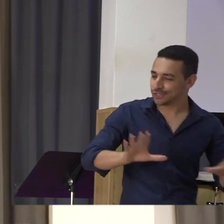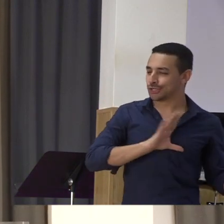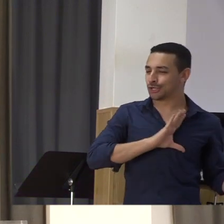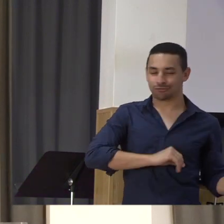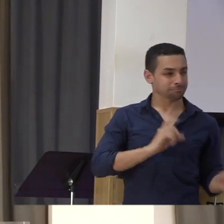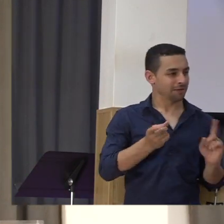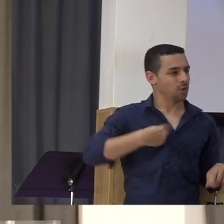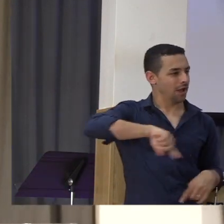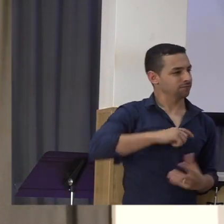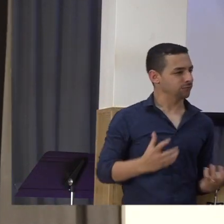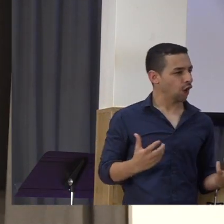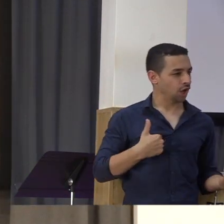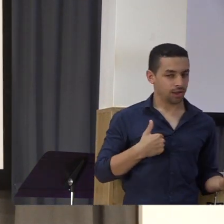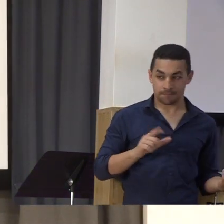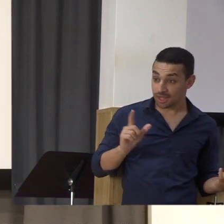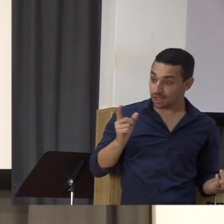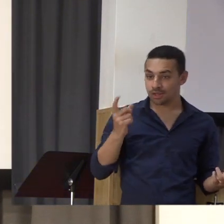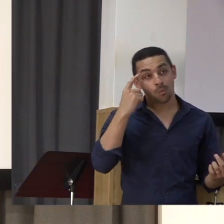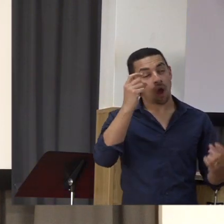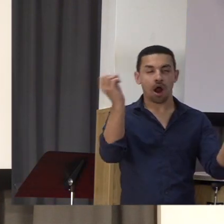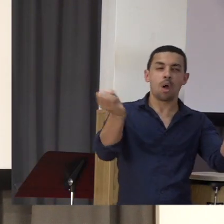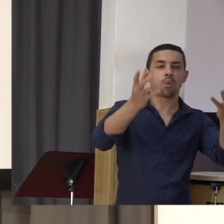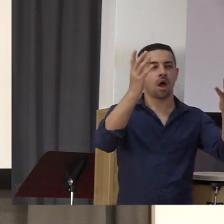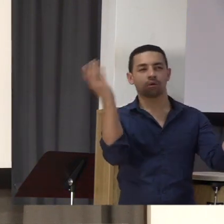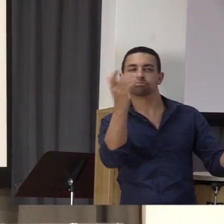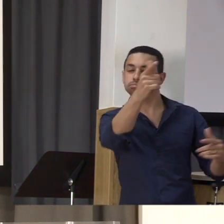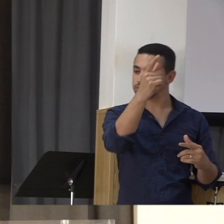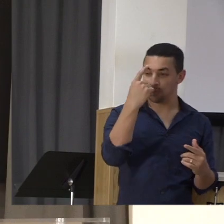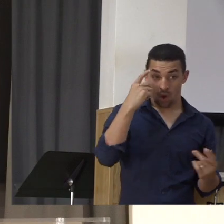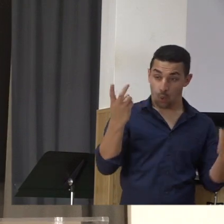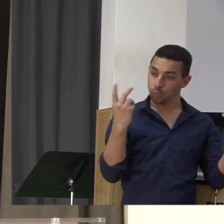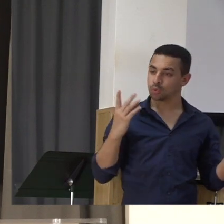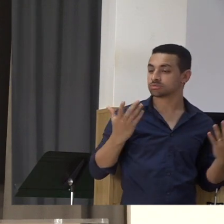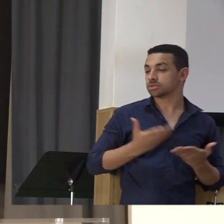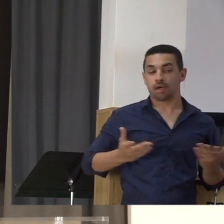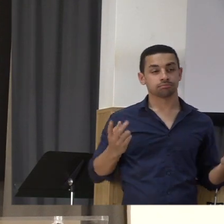On veut des autoroutes. Mais il n'y a pas d'autoroute qui conduise vers la gloire. Il n'y en a pas une.